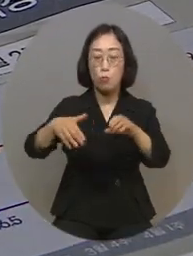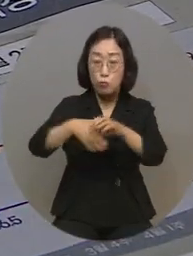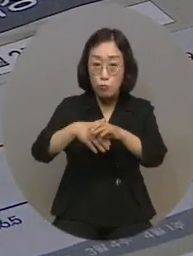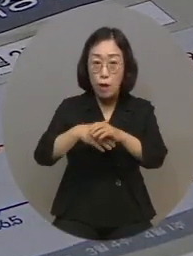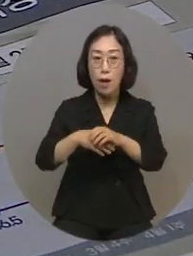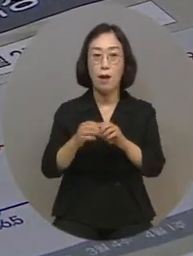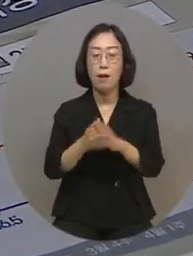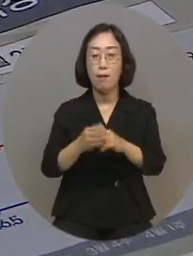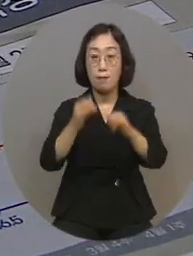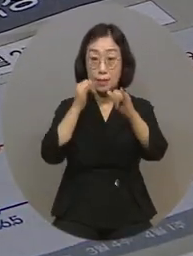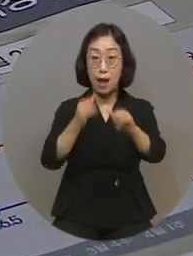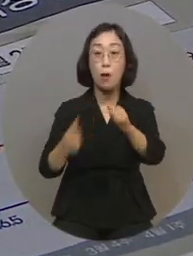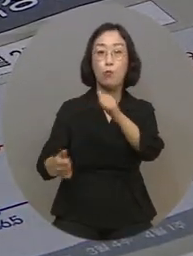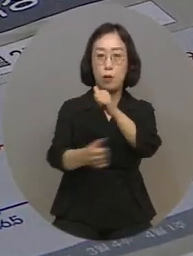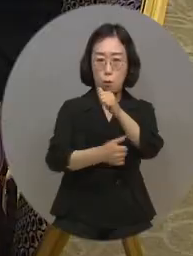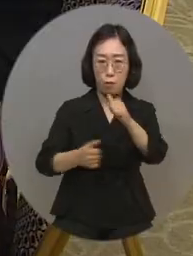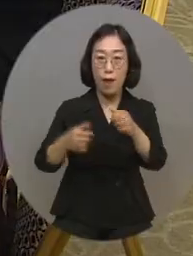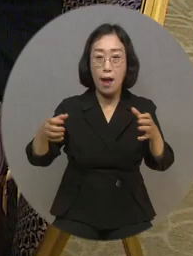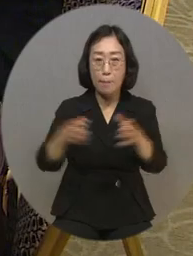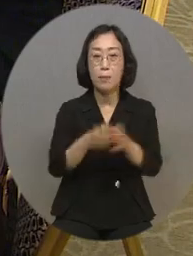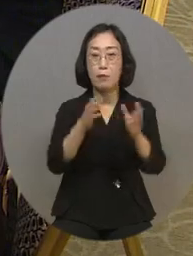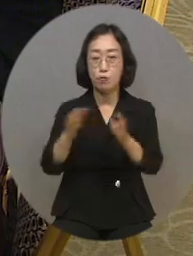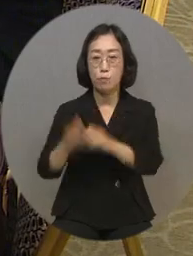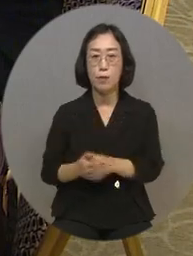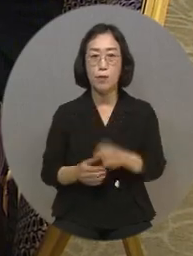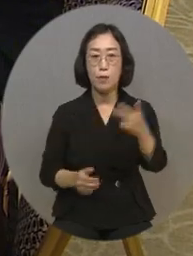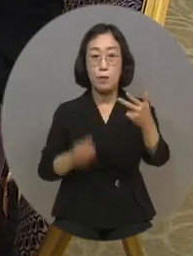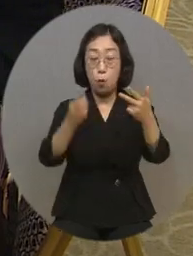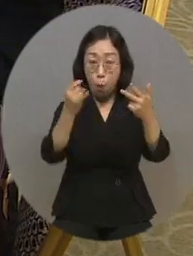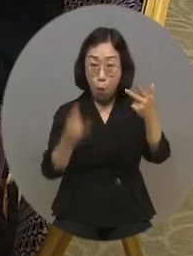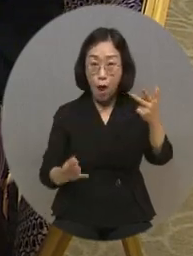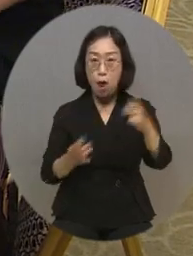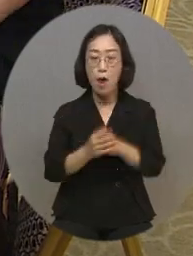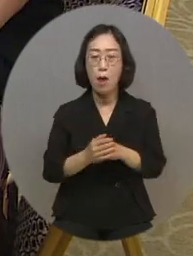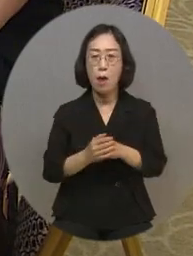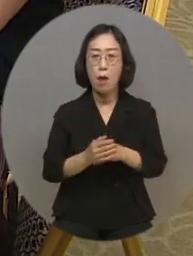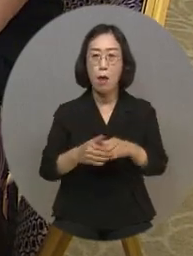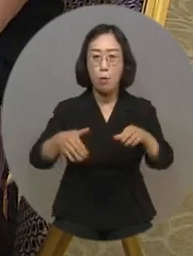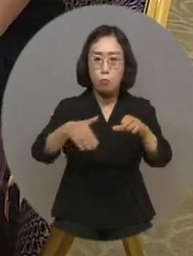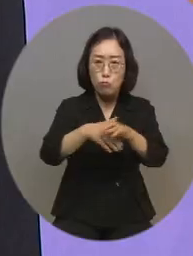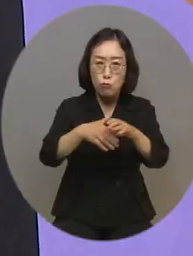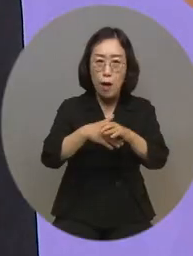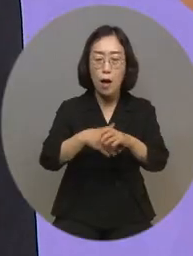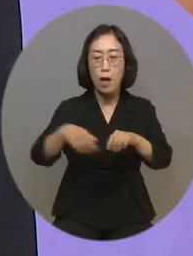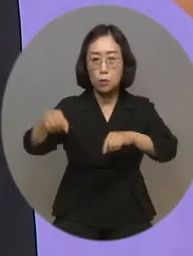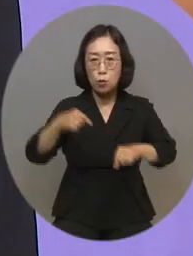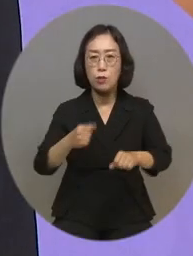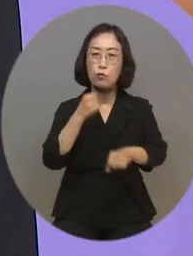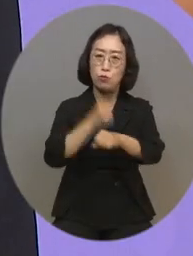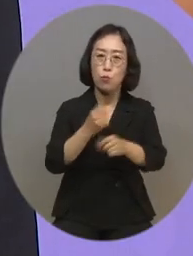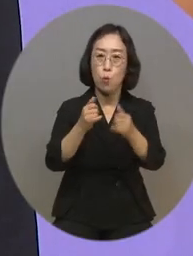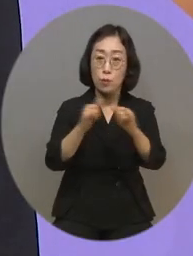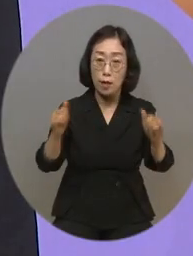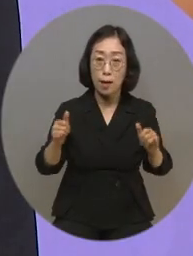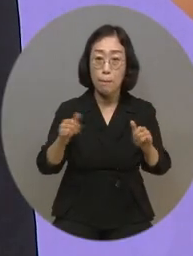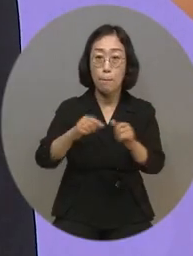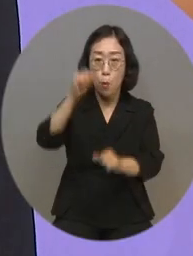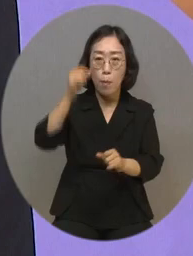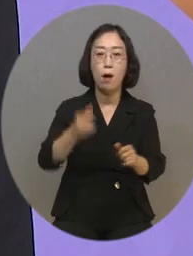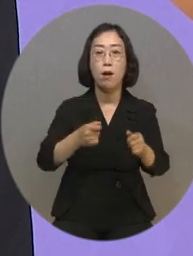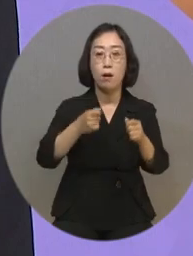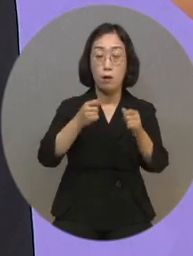정치문화경제공헌대상위원회가 주관한 이날 행사는 제7회 대한민국 정치문화공헌대상과 함께 열렸습니다.